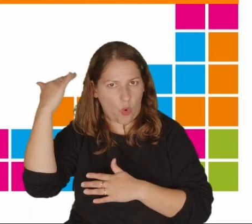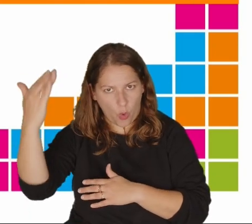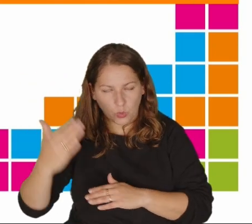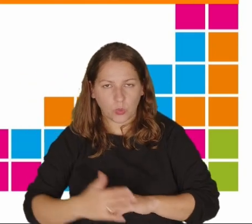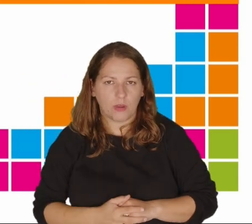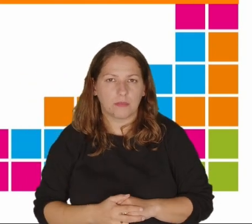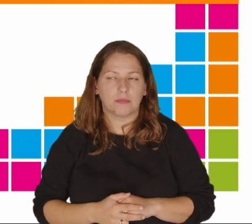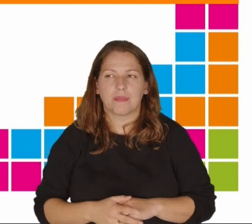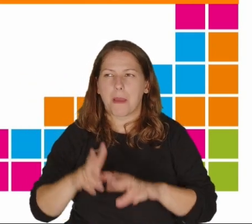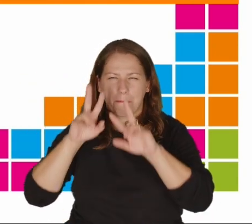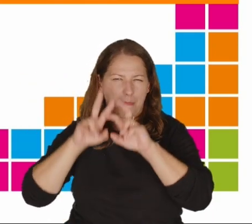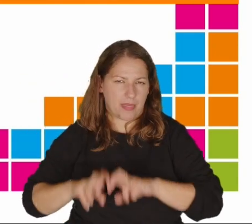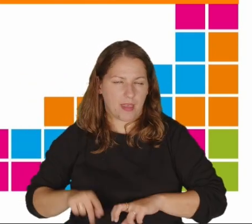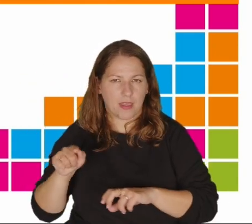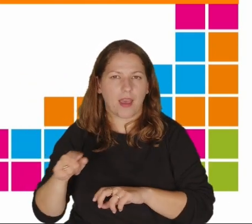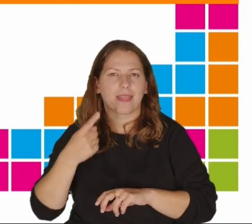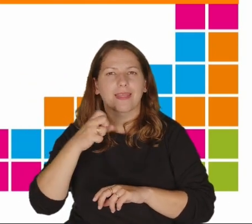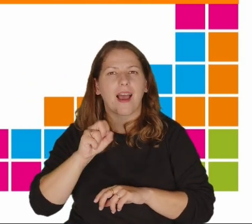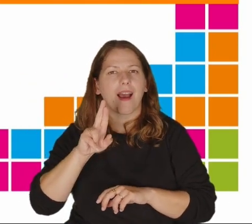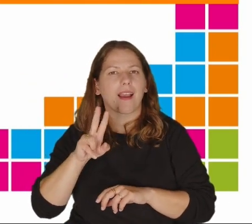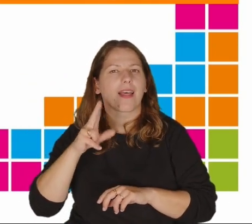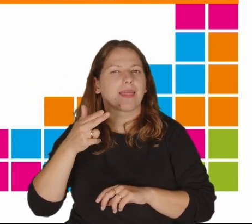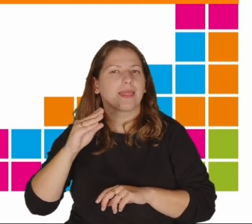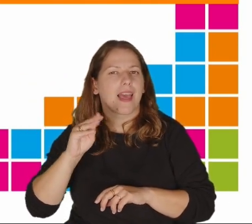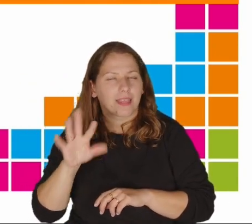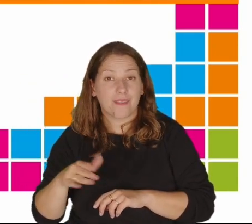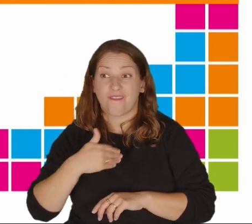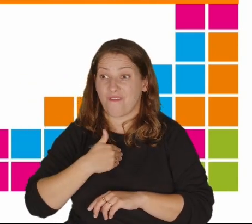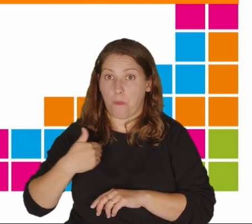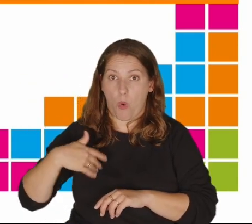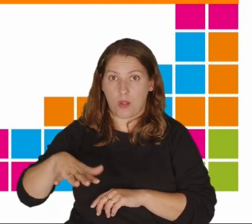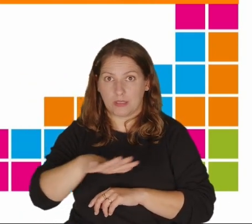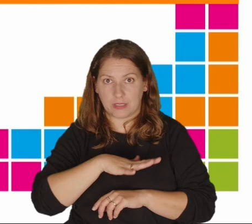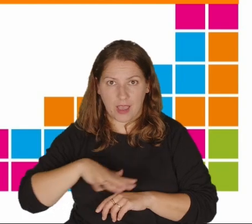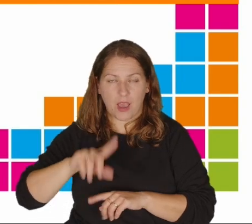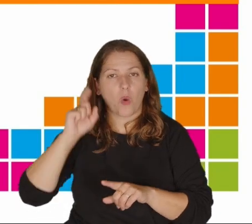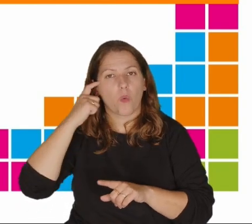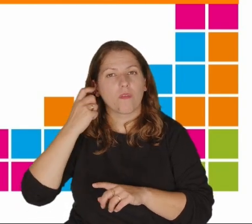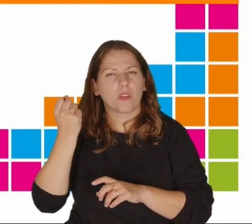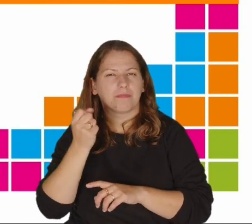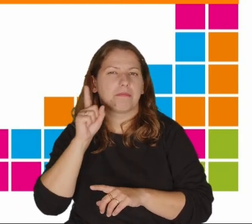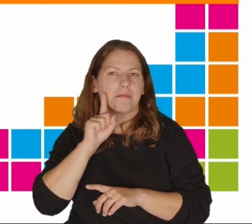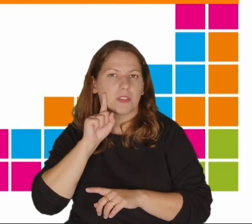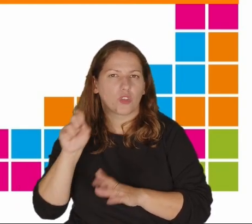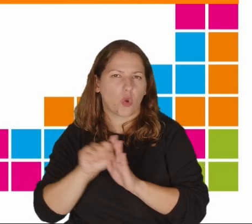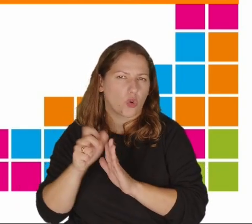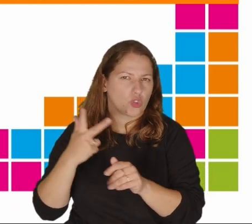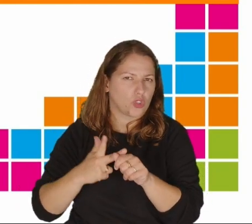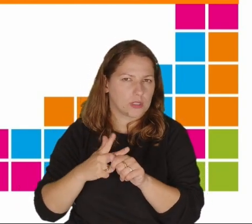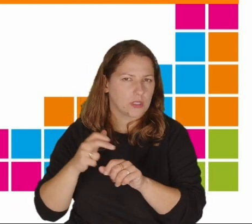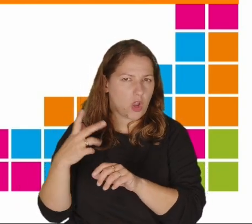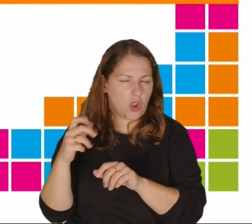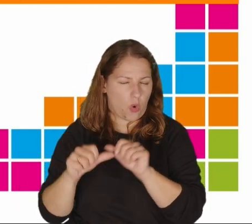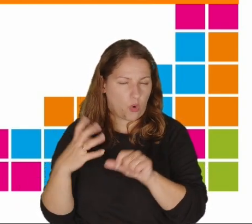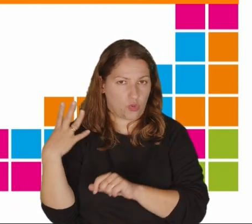dorosłym. To badania dotyczące darknetu są takie, że w Polsce on jest głównie używany przez mężczyzn do 30 roku